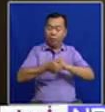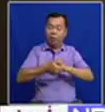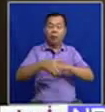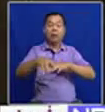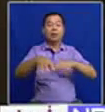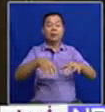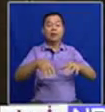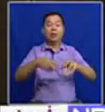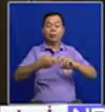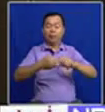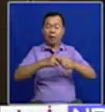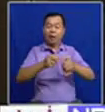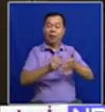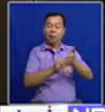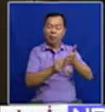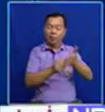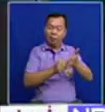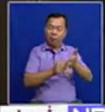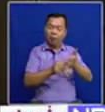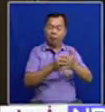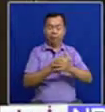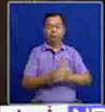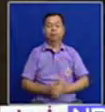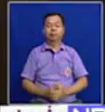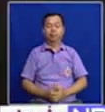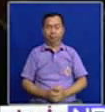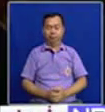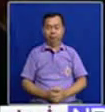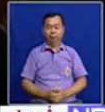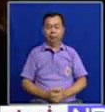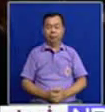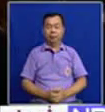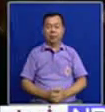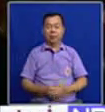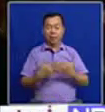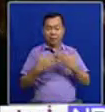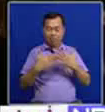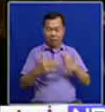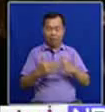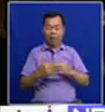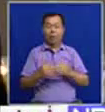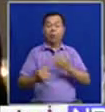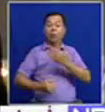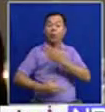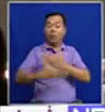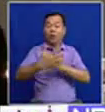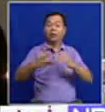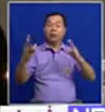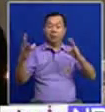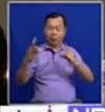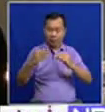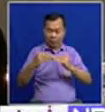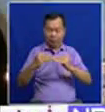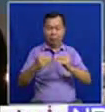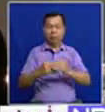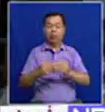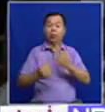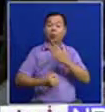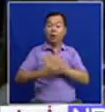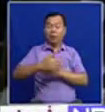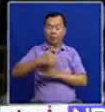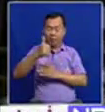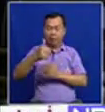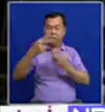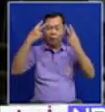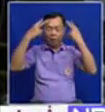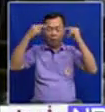การกับปัญหาอาชญากรรมข้ามชาติในอาเซียนด้วยและในวาระการเข้าร่วมประชุมถือเป็นโอกาสสำคัญที่นายกรัฐ